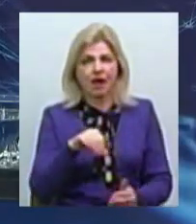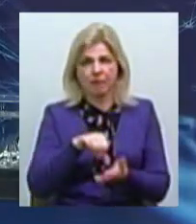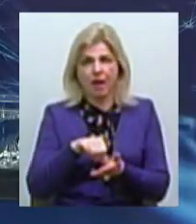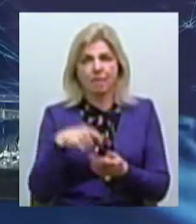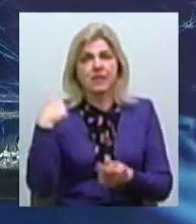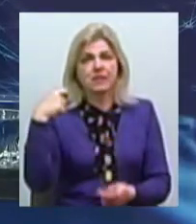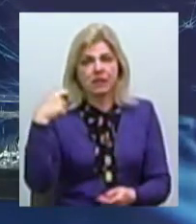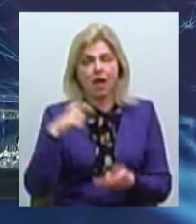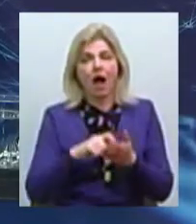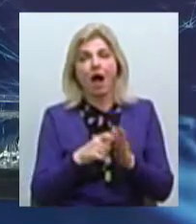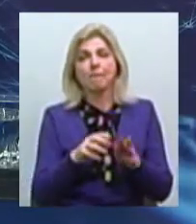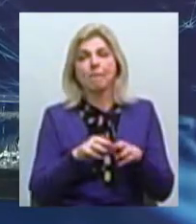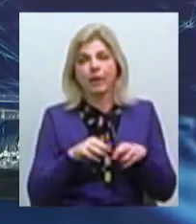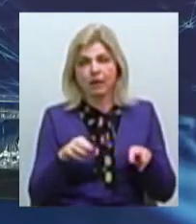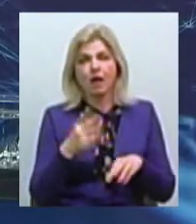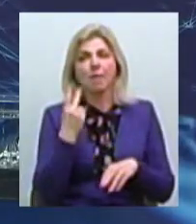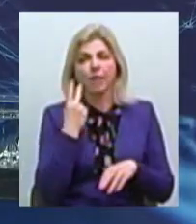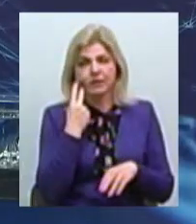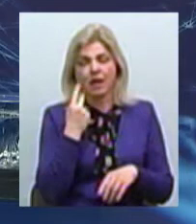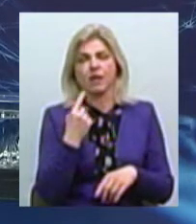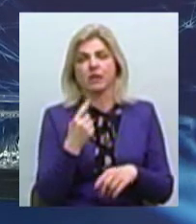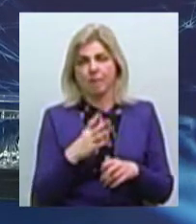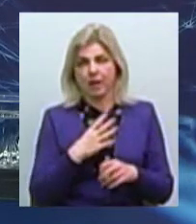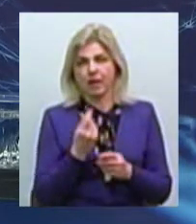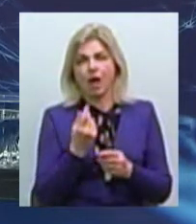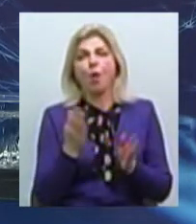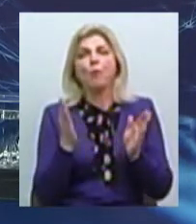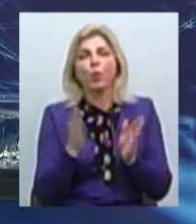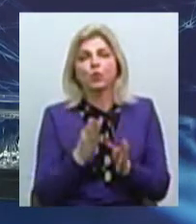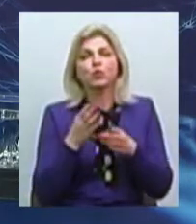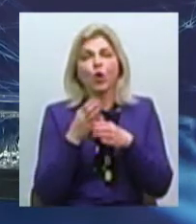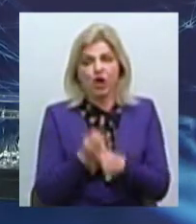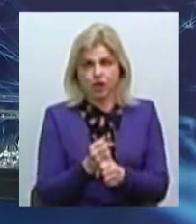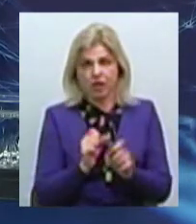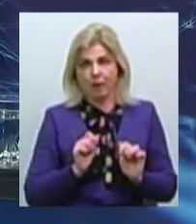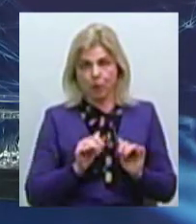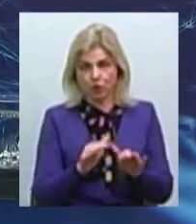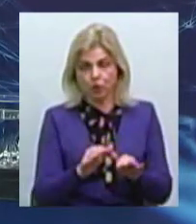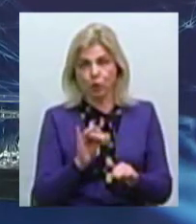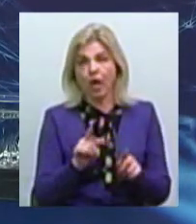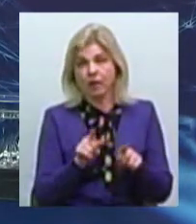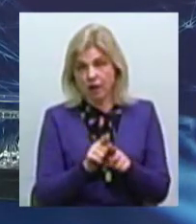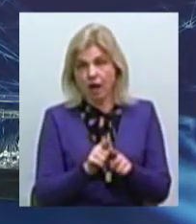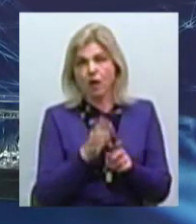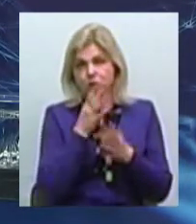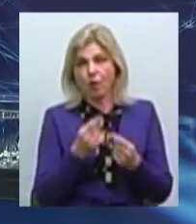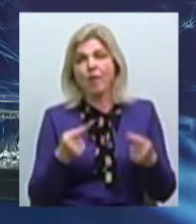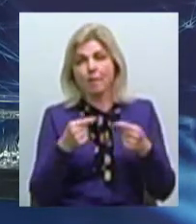кабинах мы постоянно шли по пути упрощения этих процедур и так совпало что